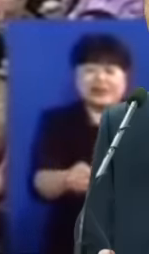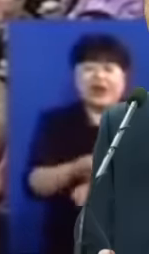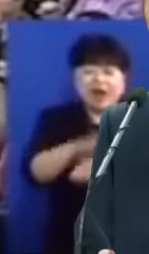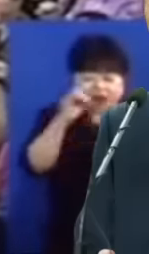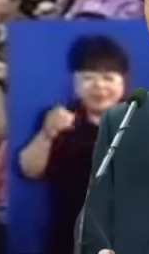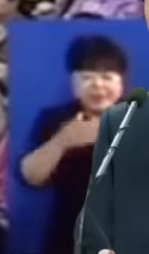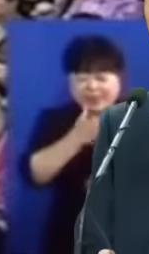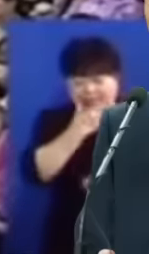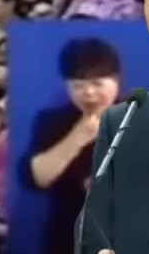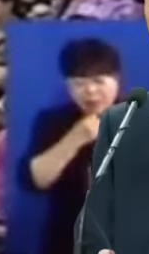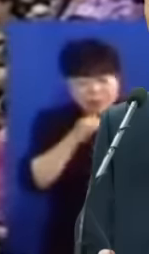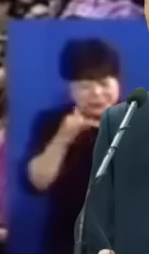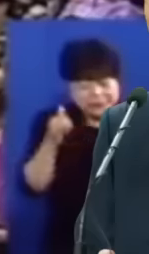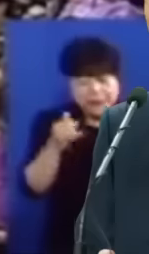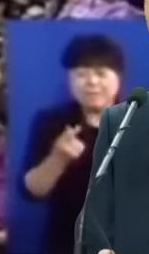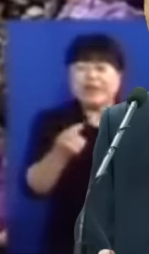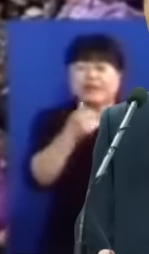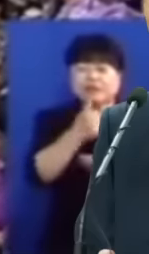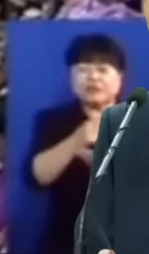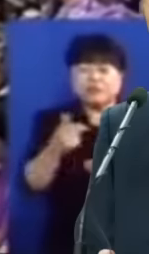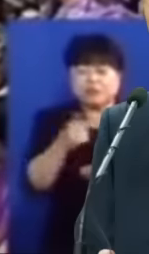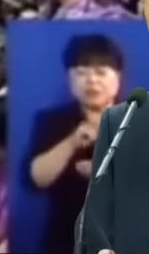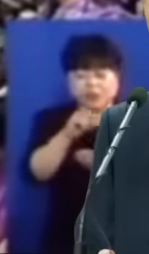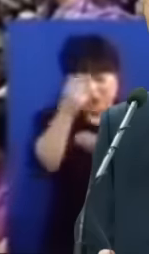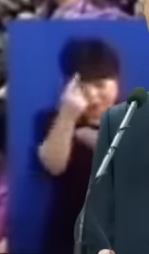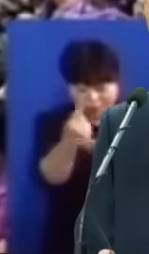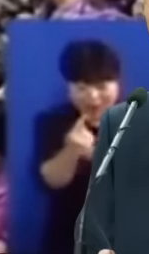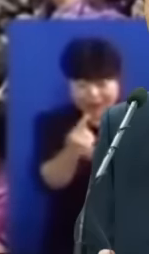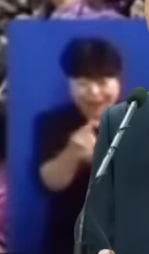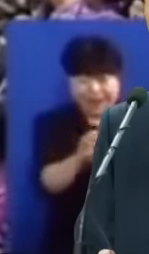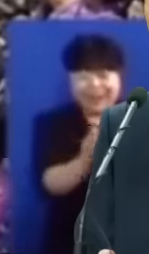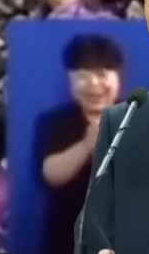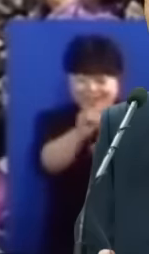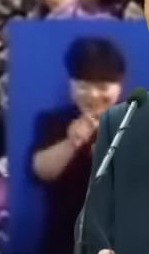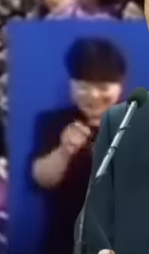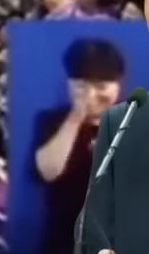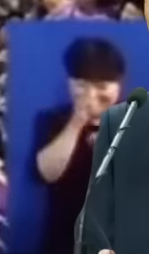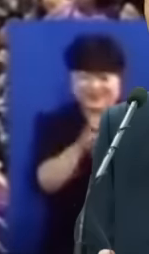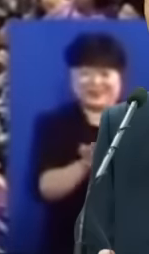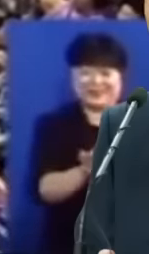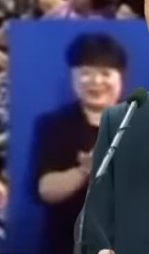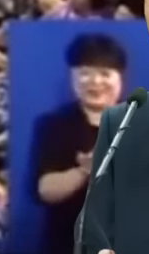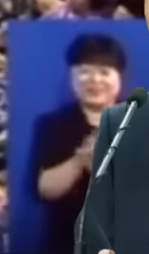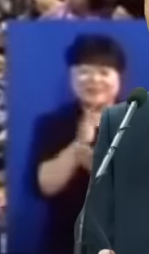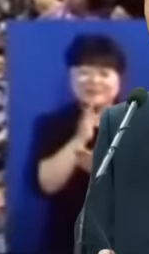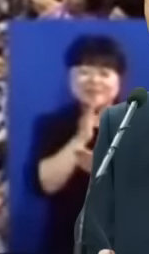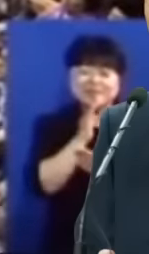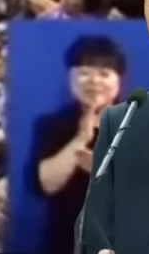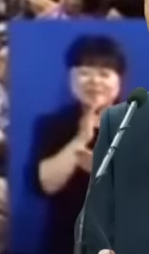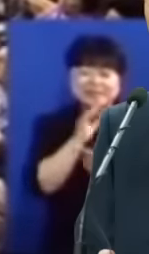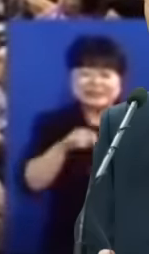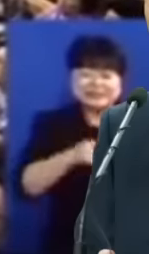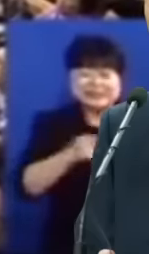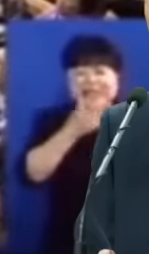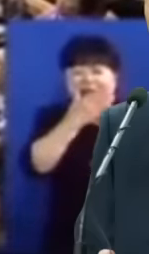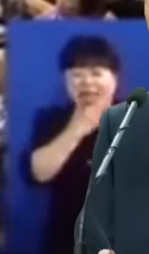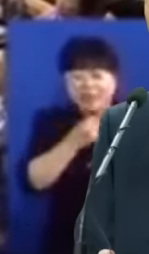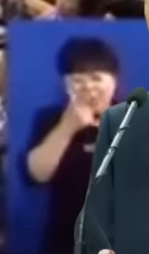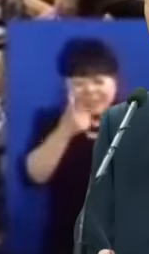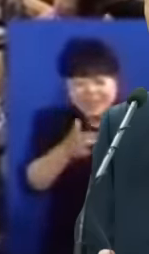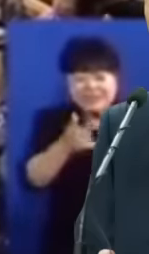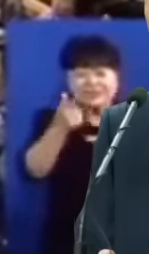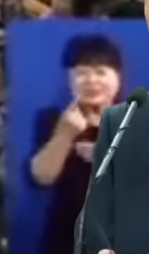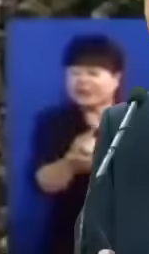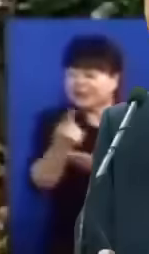허황된 행복론자들이여 속히 주님 품으로 돌아오라고 논문에 써 있었습니다. 맞아요. 진정한 행복은